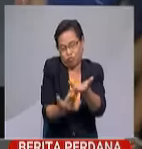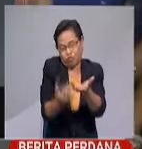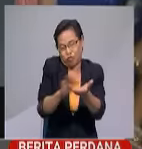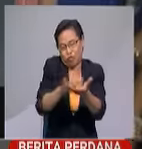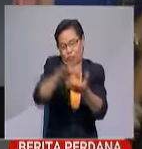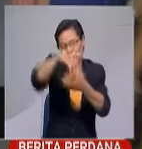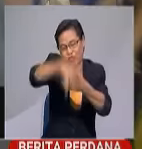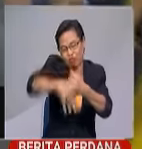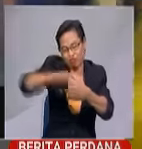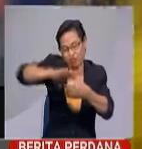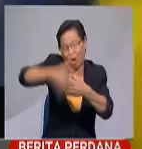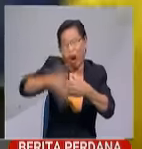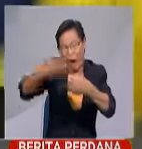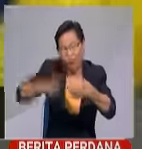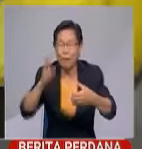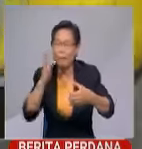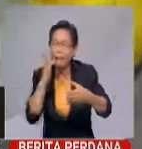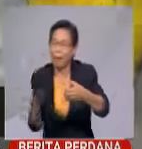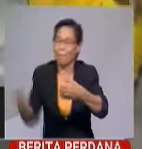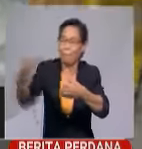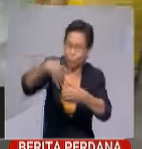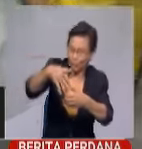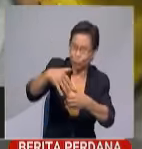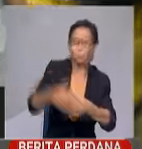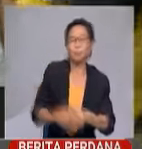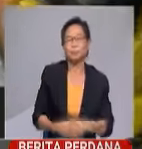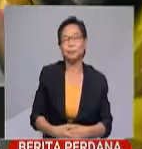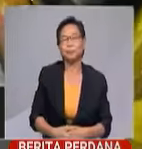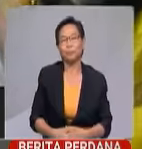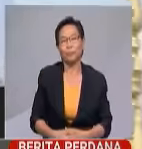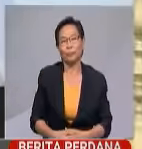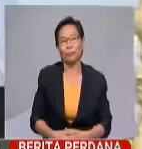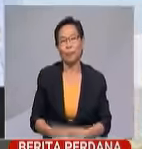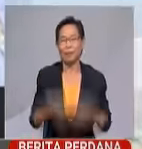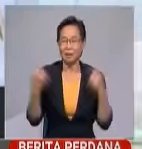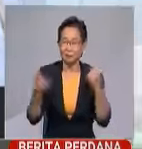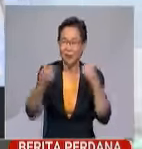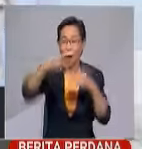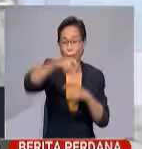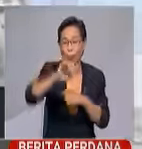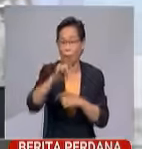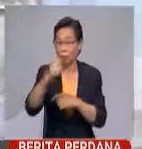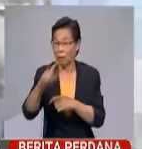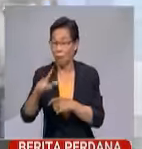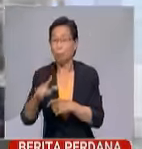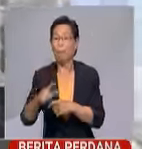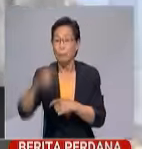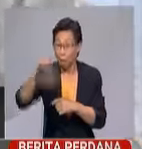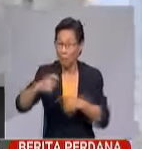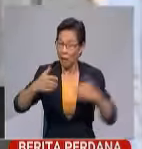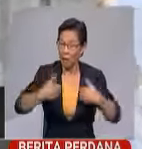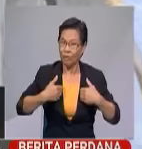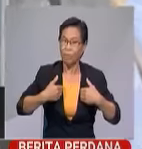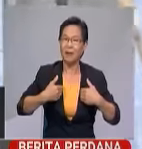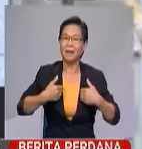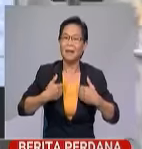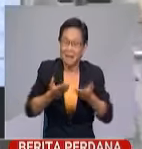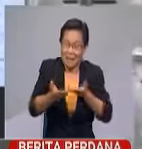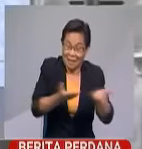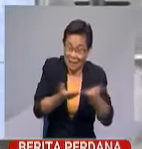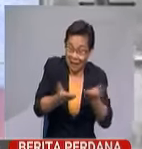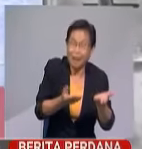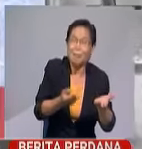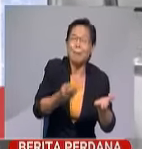keluar sebelum beras dimasukkan. Sambutan Ponggal ini tidak lengkap dengan hidangan nasi manis